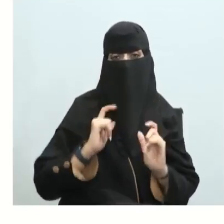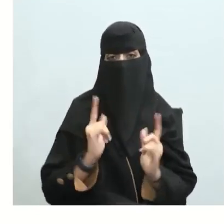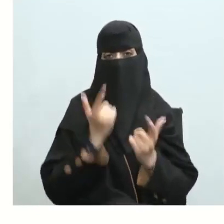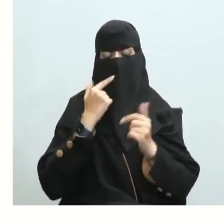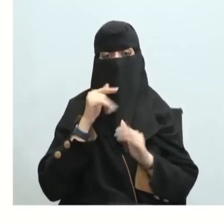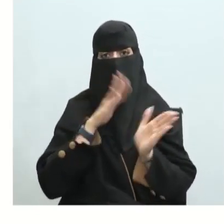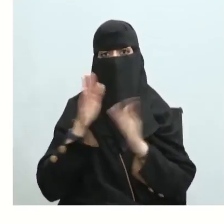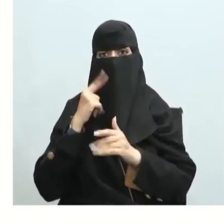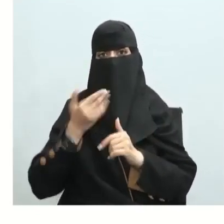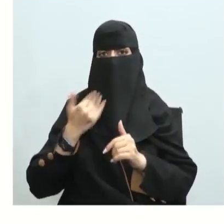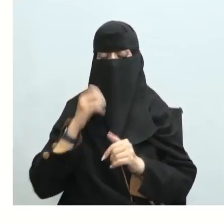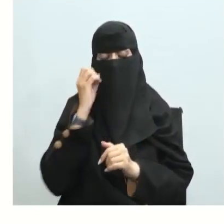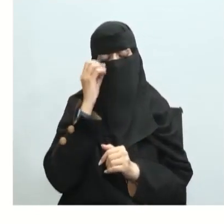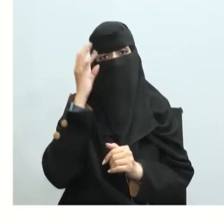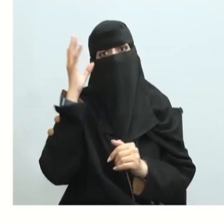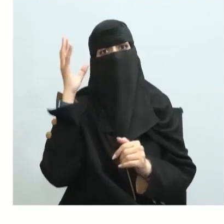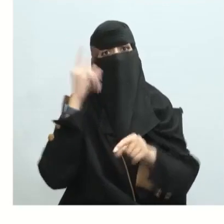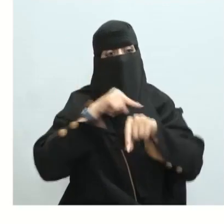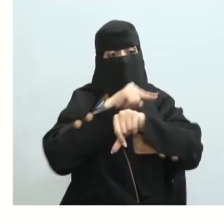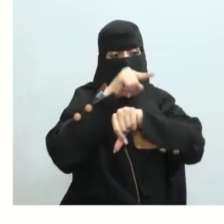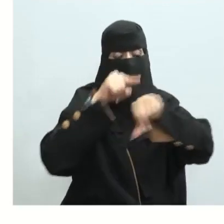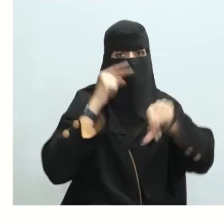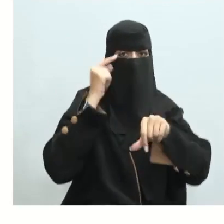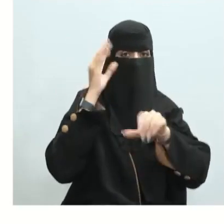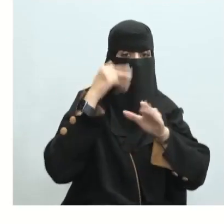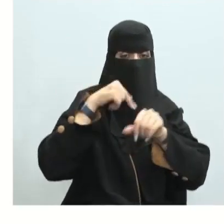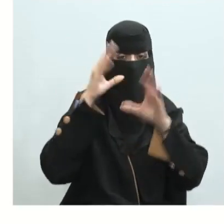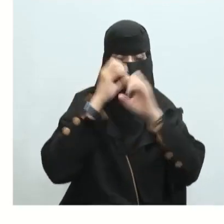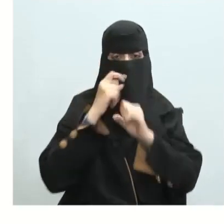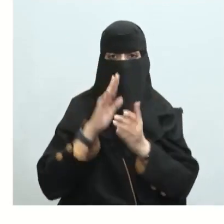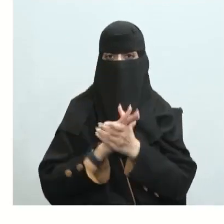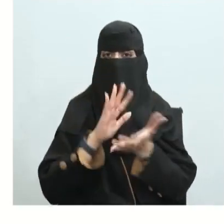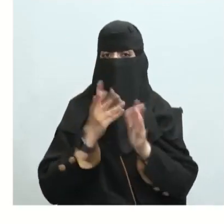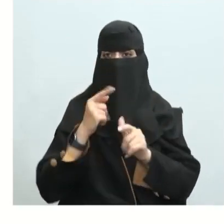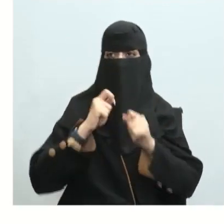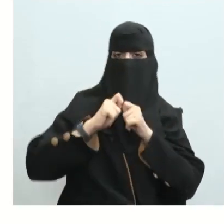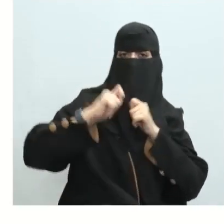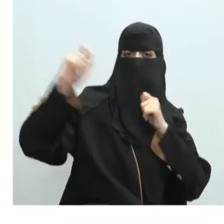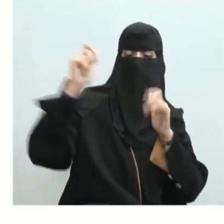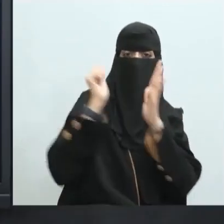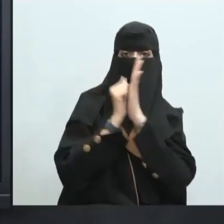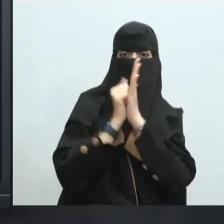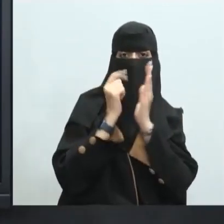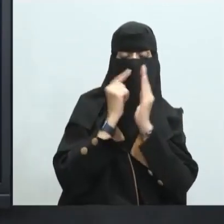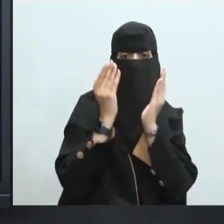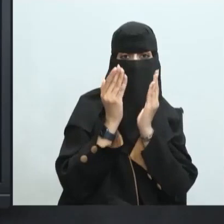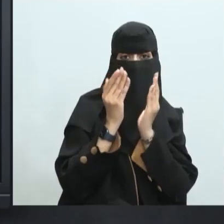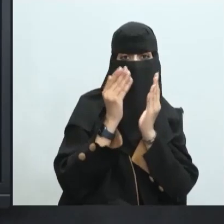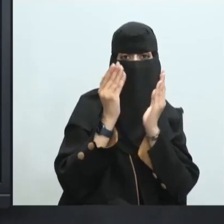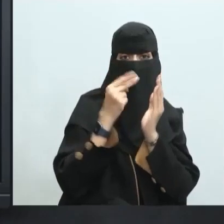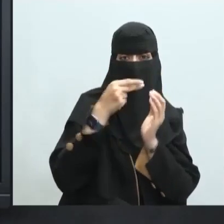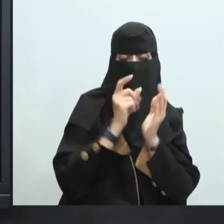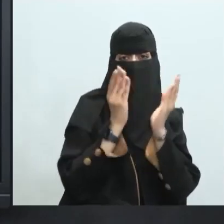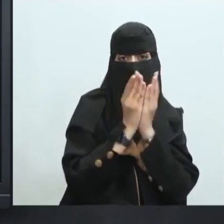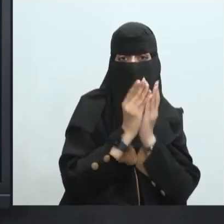السهر في الليل ايضا هذا سبب من اسباب التاخر بعد منزل الطالب ان يكون مثلا منزله بعيد فيتا